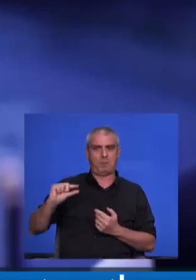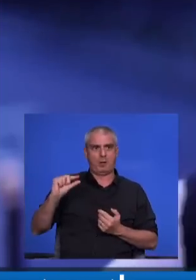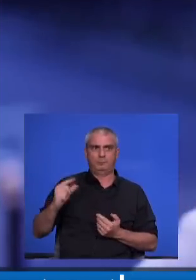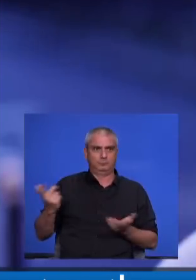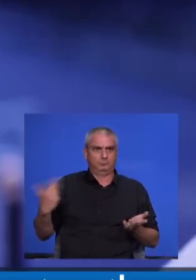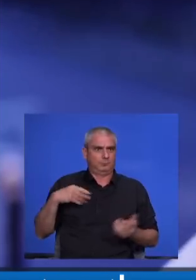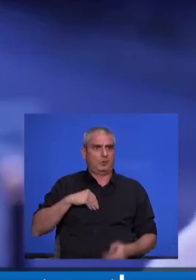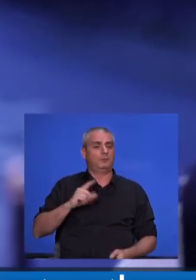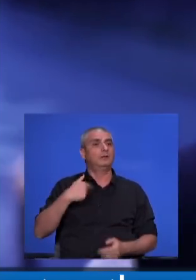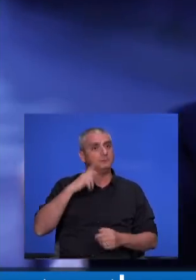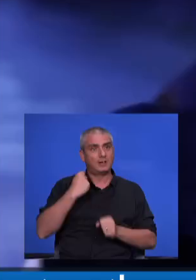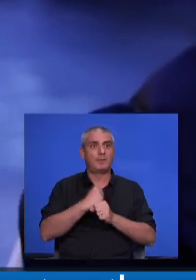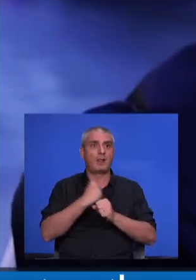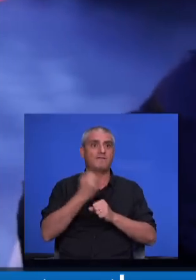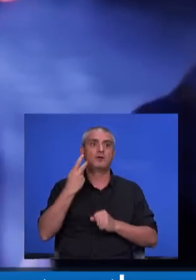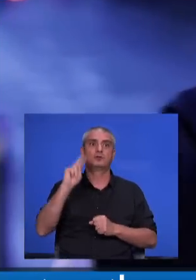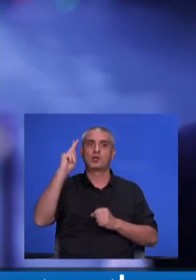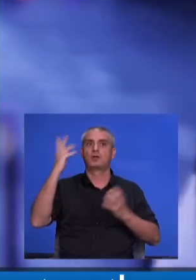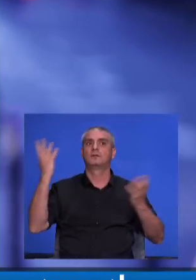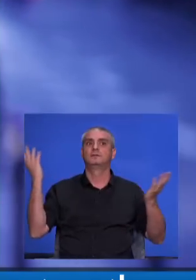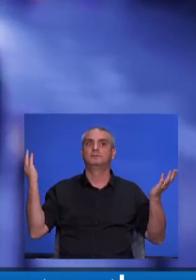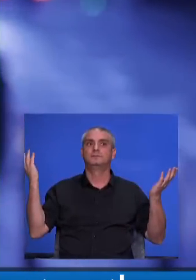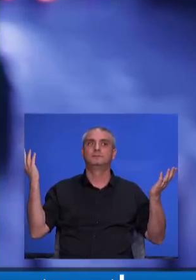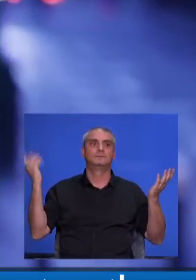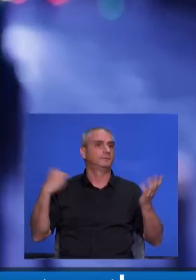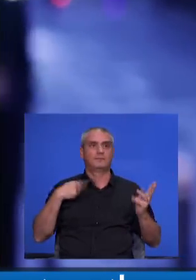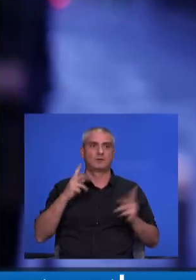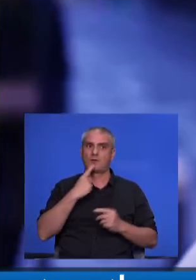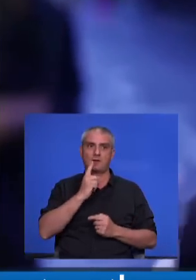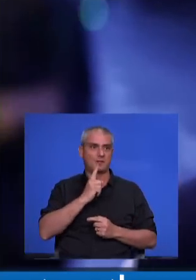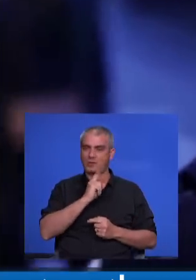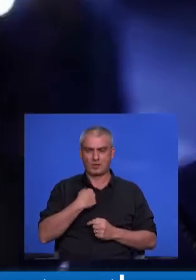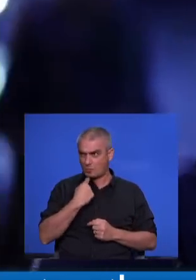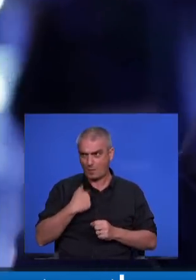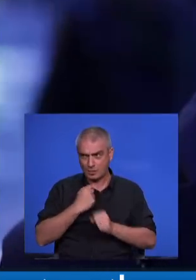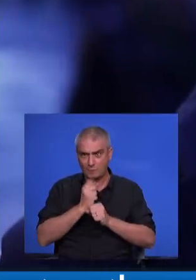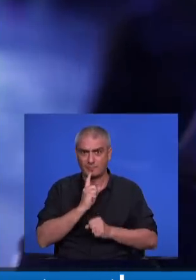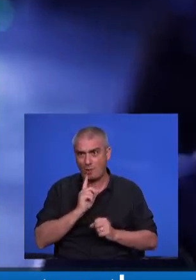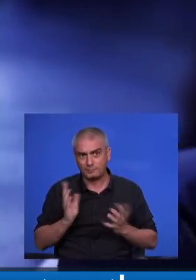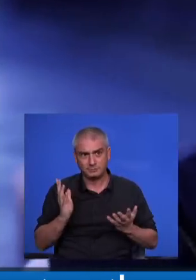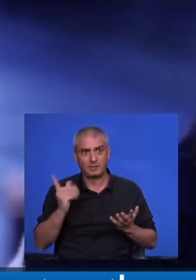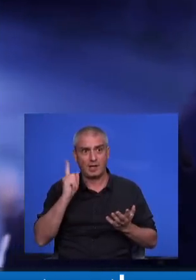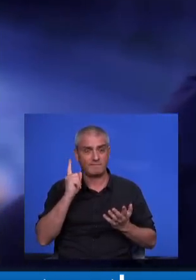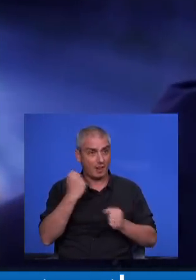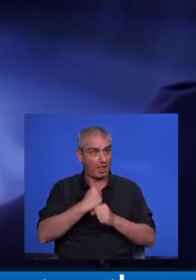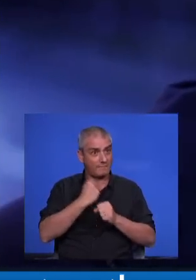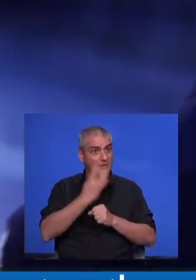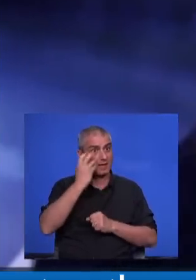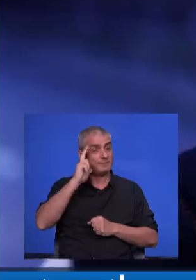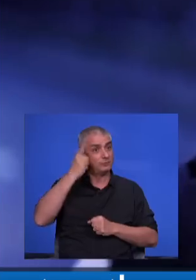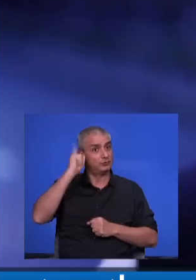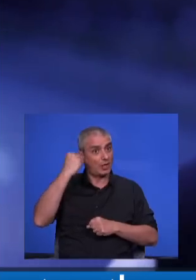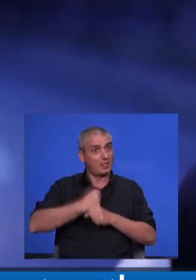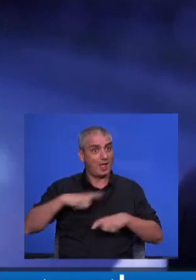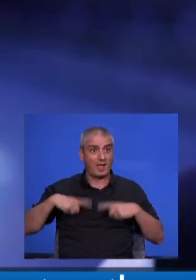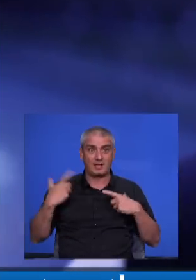Je sais pas, genre on devrait travailler un peu plus. En mode, je sais pas qu'on travaille pas assez, mais en même temps, vas-y,